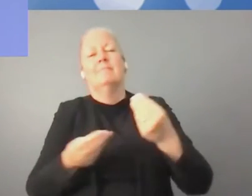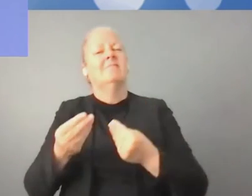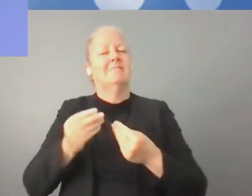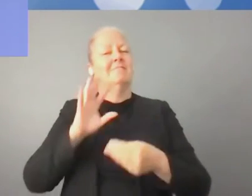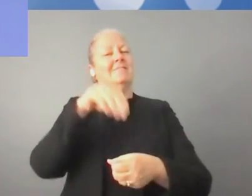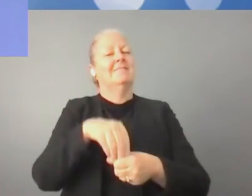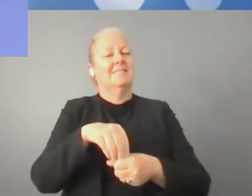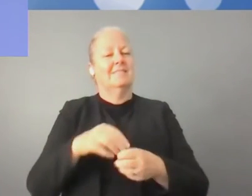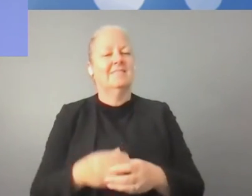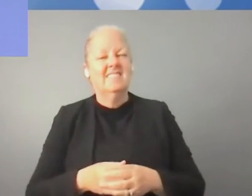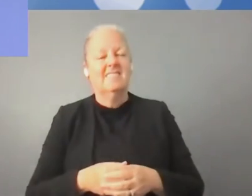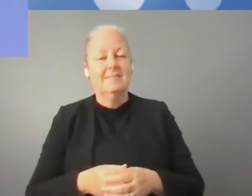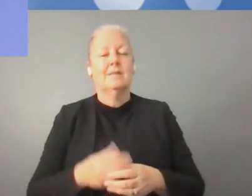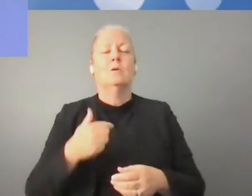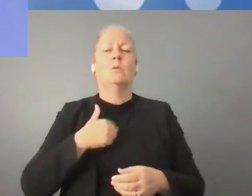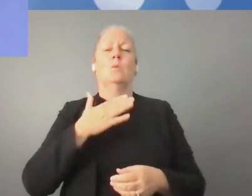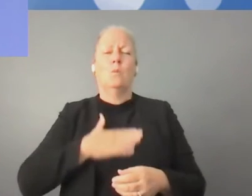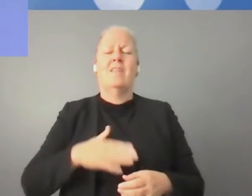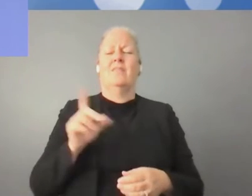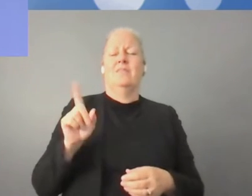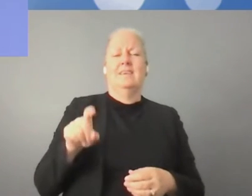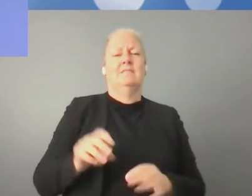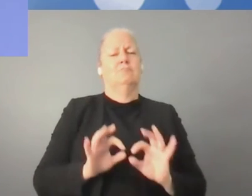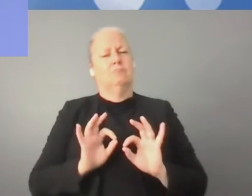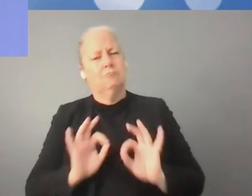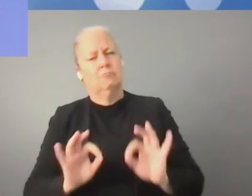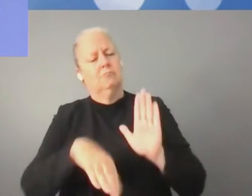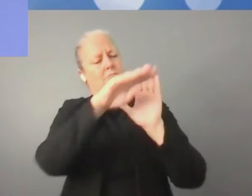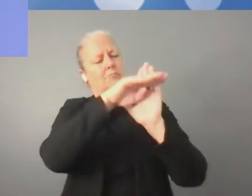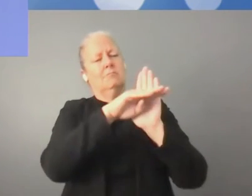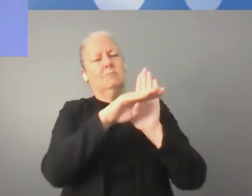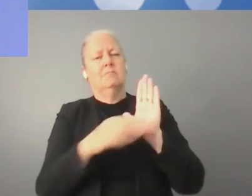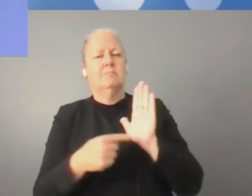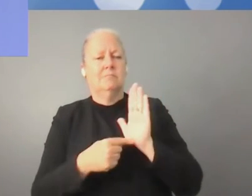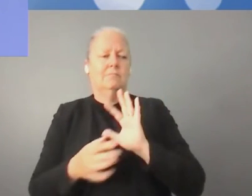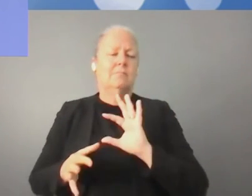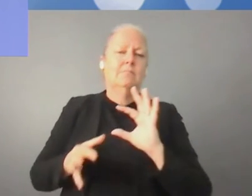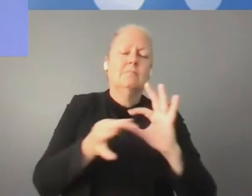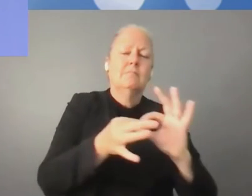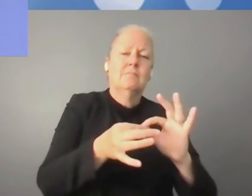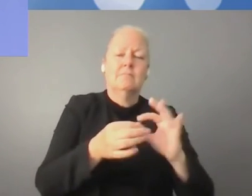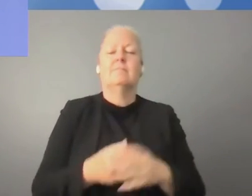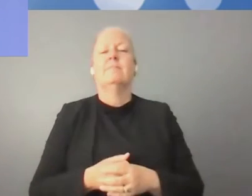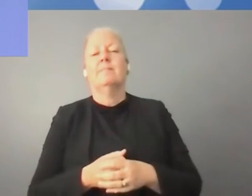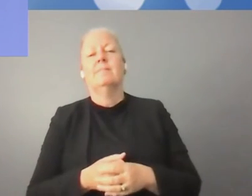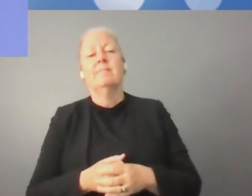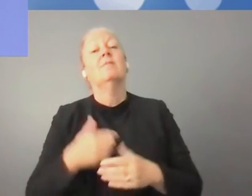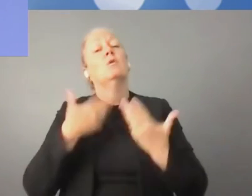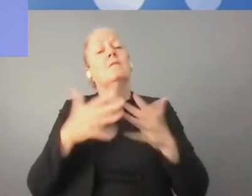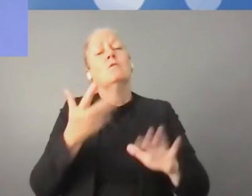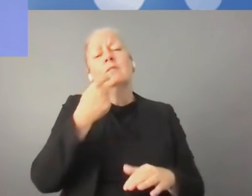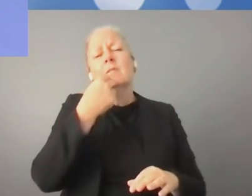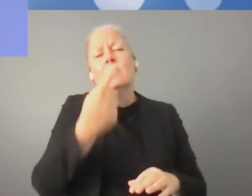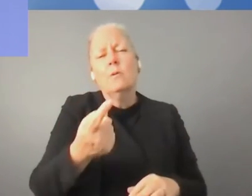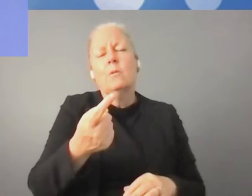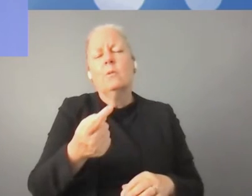очень часто хотят быть частью цифровой трансформации и существенным элементом экономической